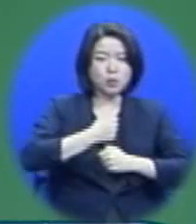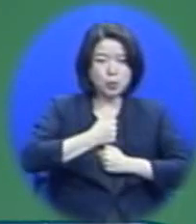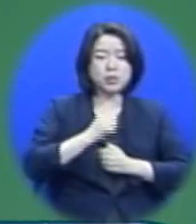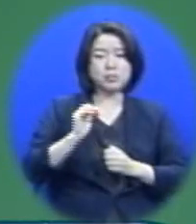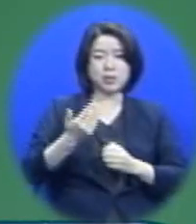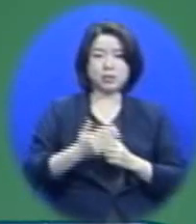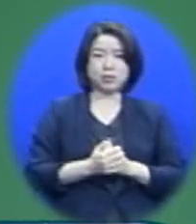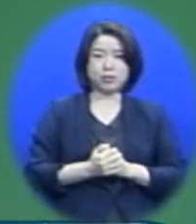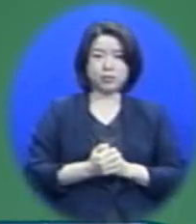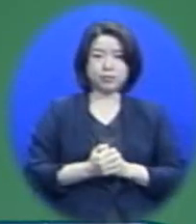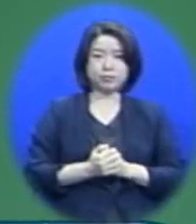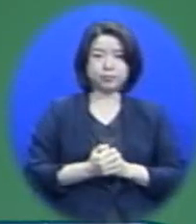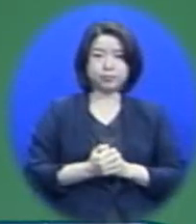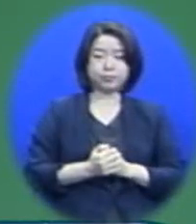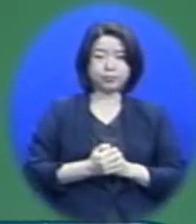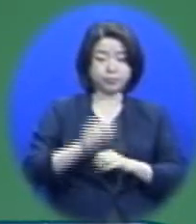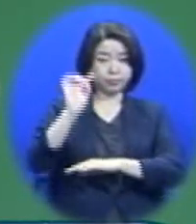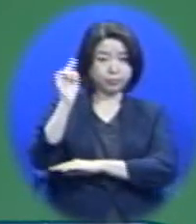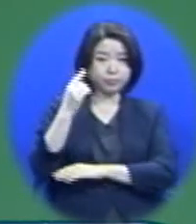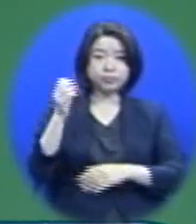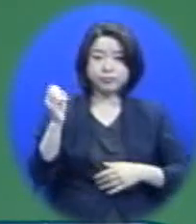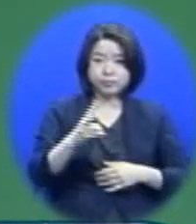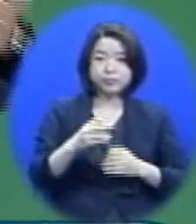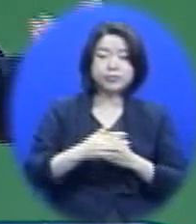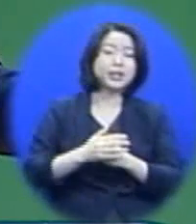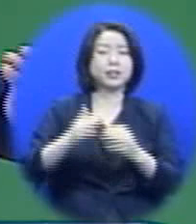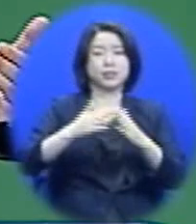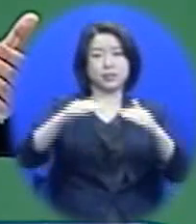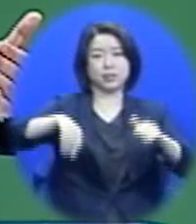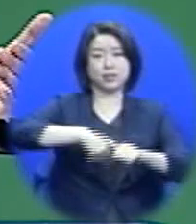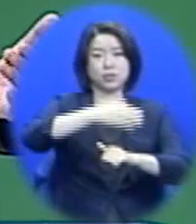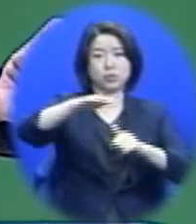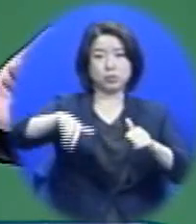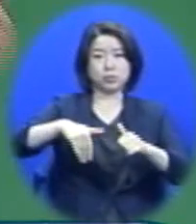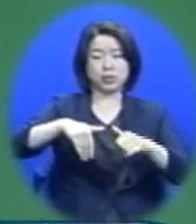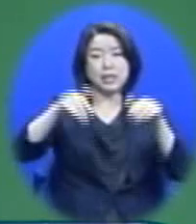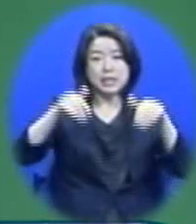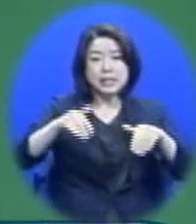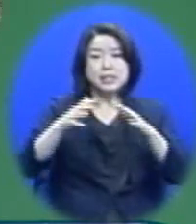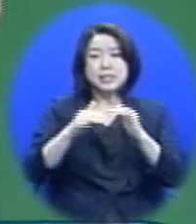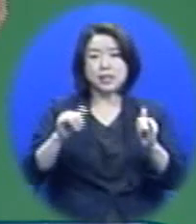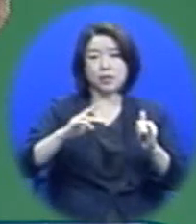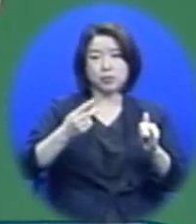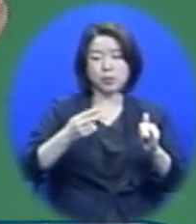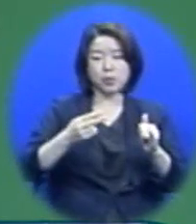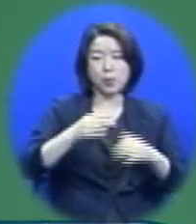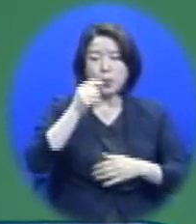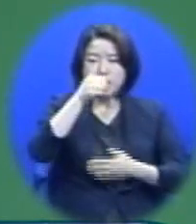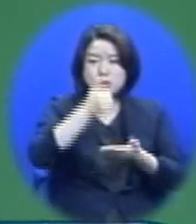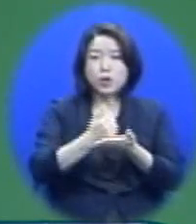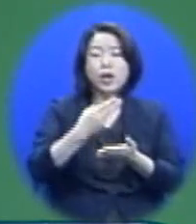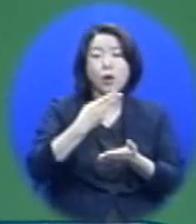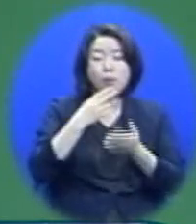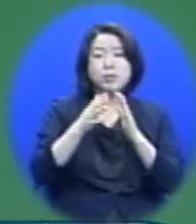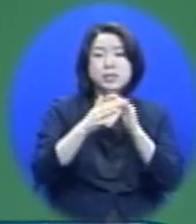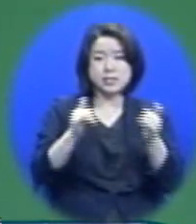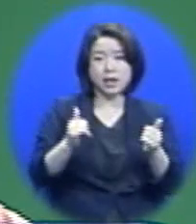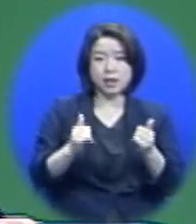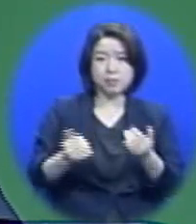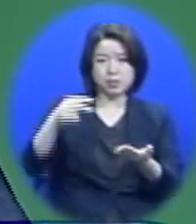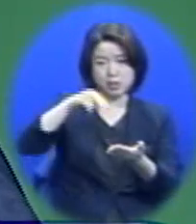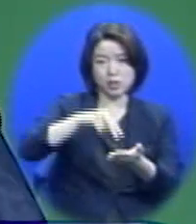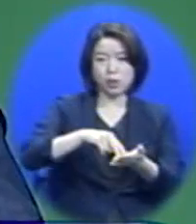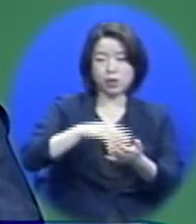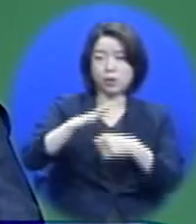합니다. 다윗은 또 자기 주변의 신하들까지 흠 없는 사람들로 세우겠다고 하나님께